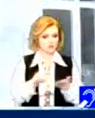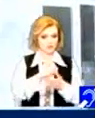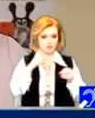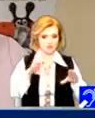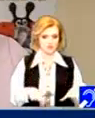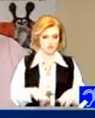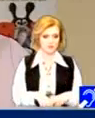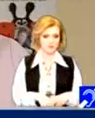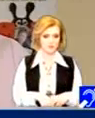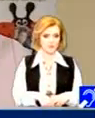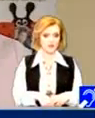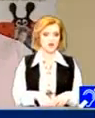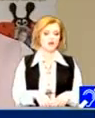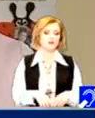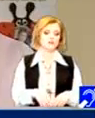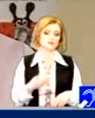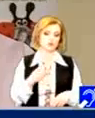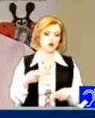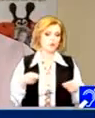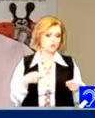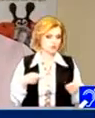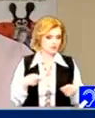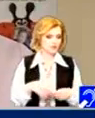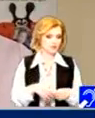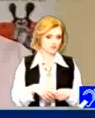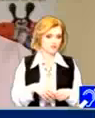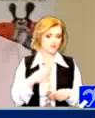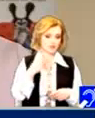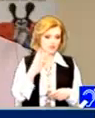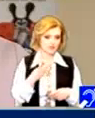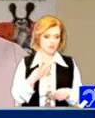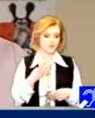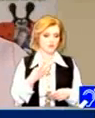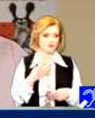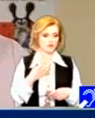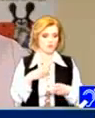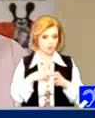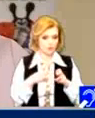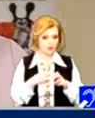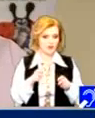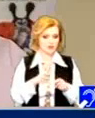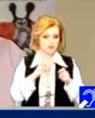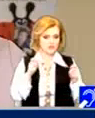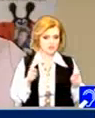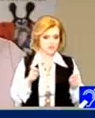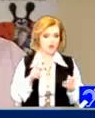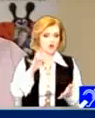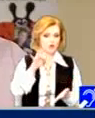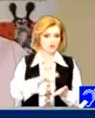soluție. La nivel de autorități, noi vedem stringentă problema creării unui centru pentru copii,